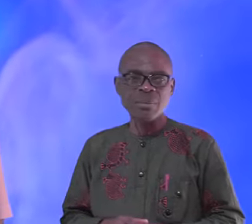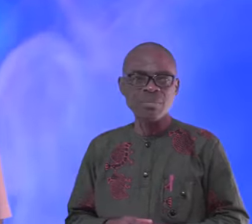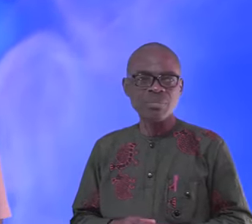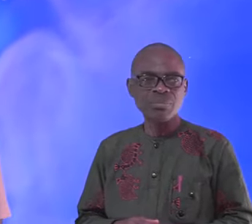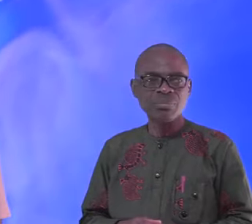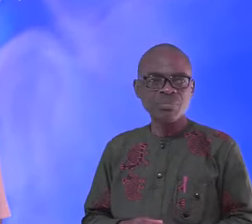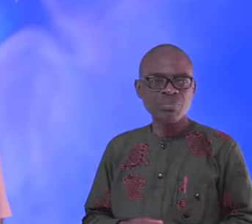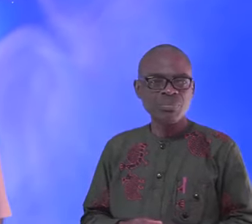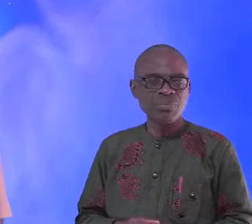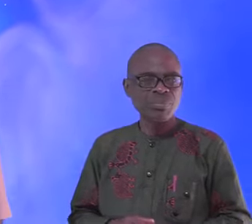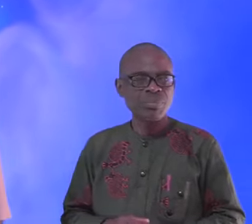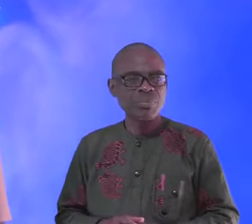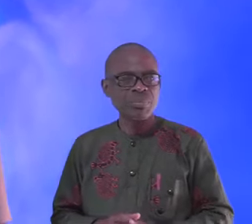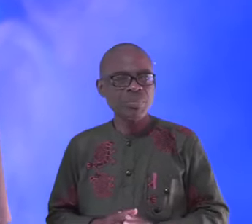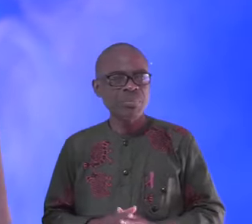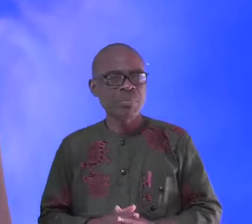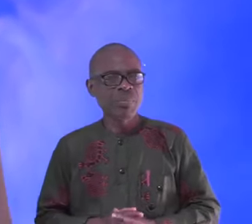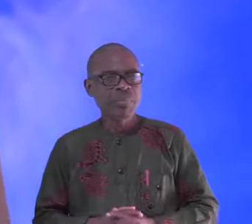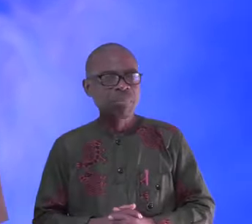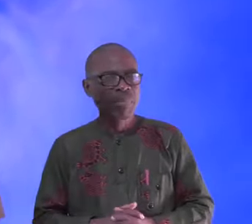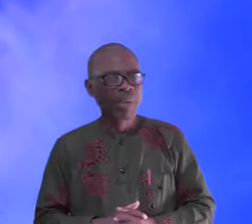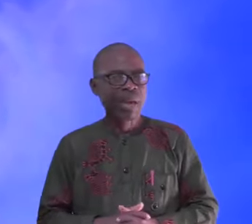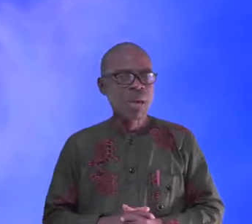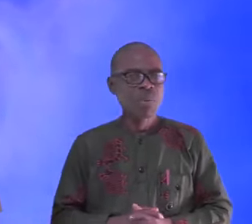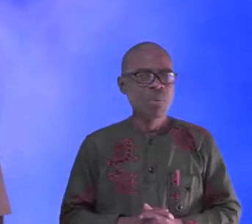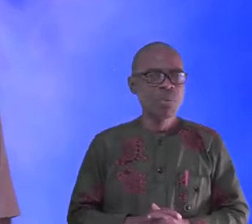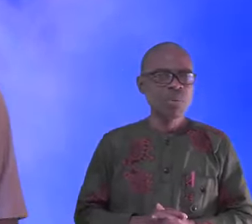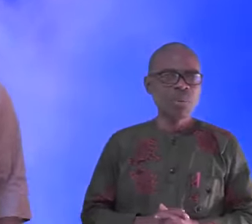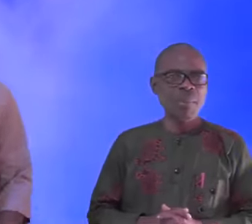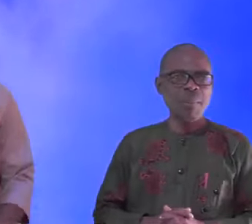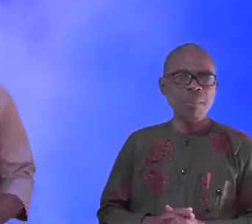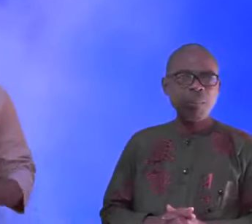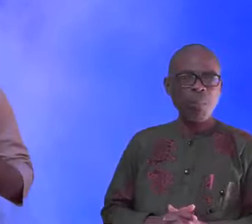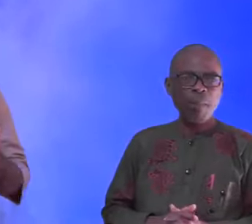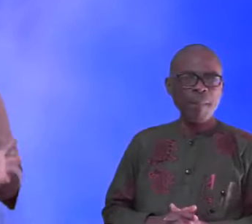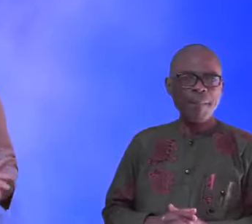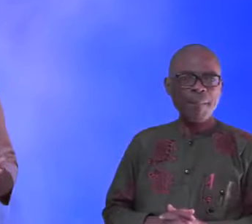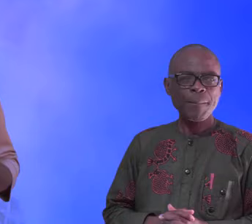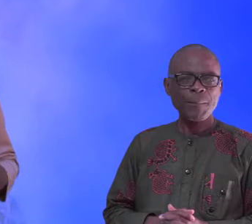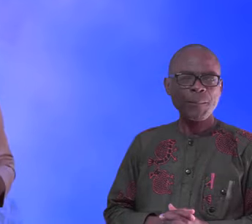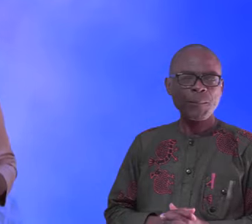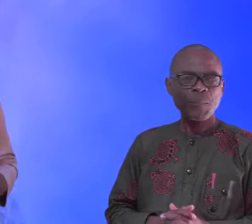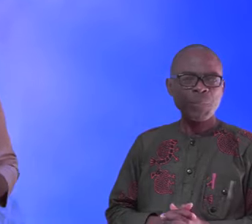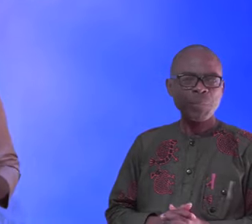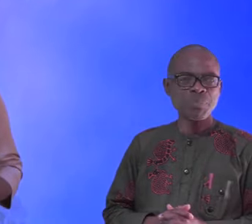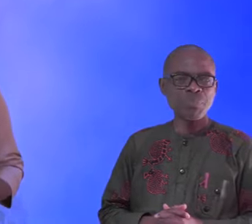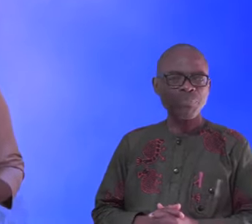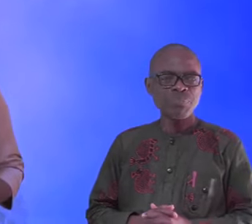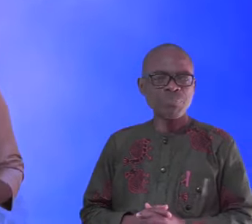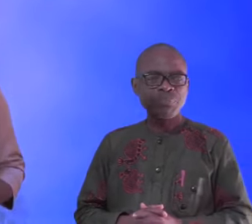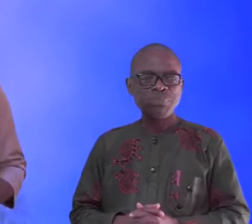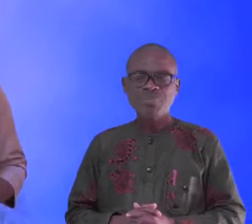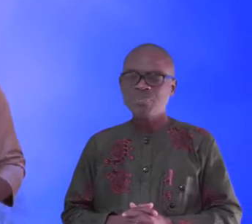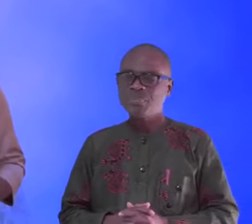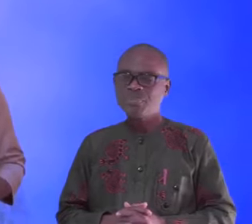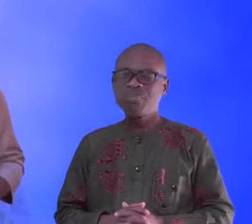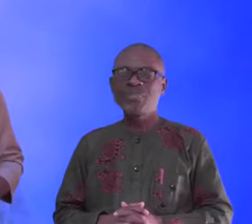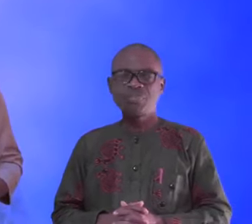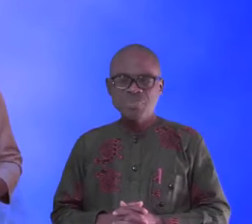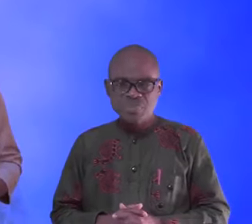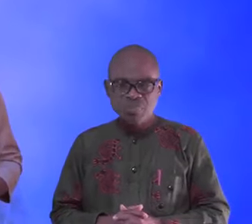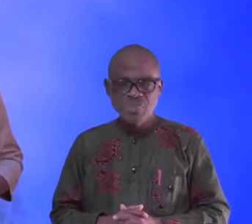Chineke. Nweghị onye ọzọ Chineke eji ozi na mkpọsa ozi ọma dị ebube ma ọ bụghị onye ọzụzụ